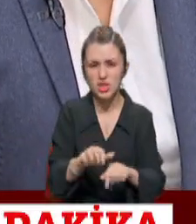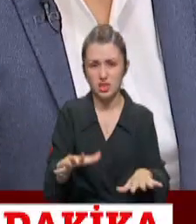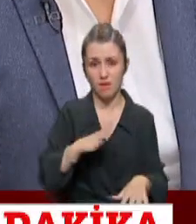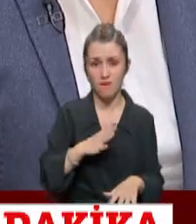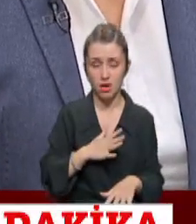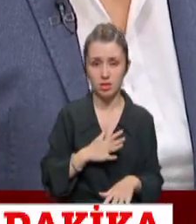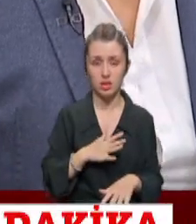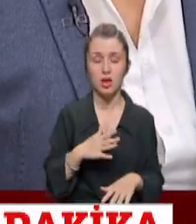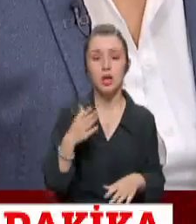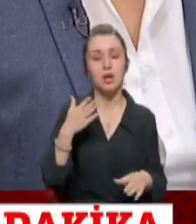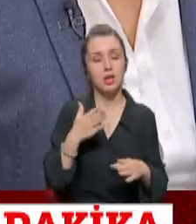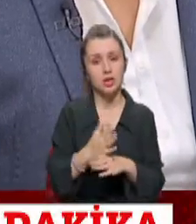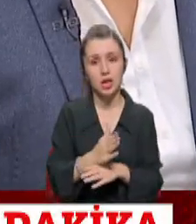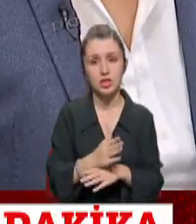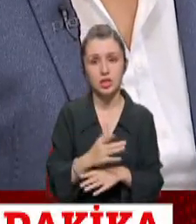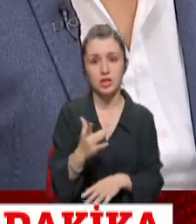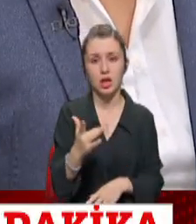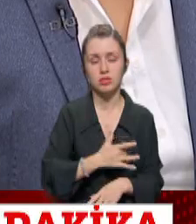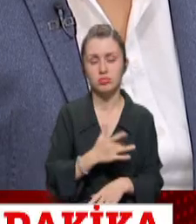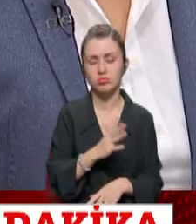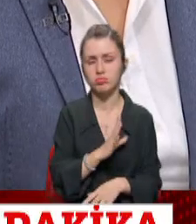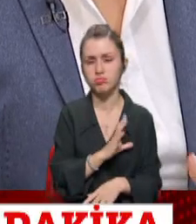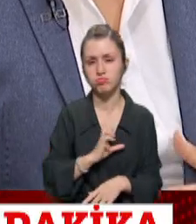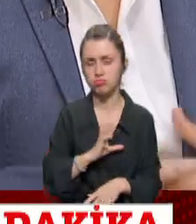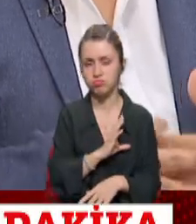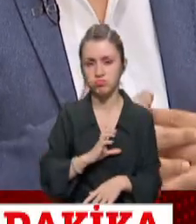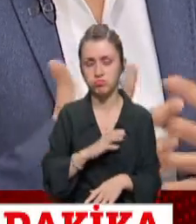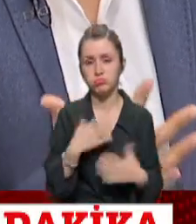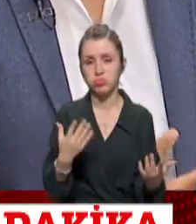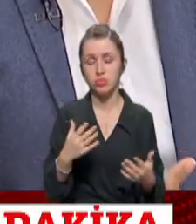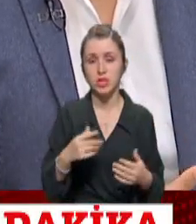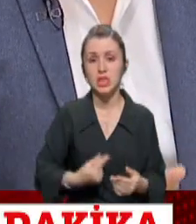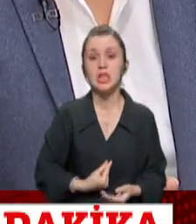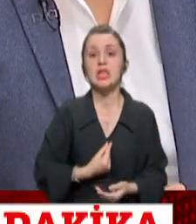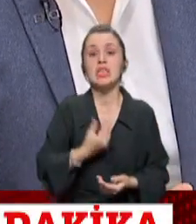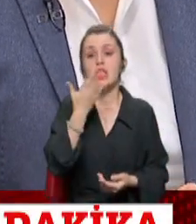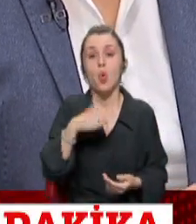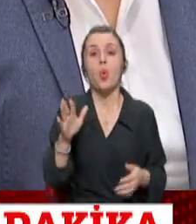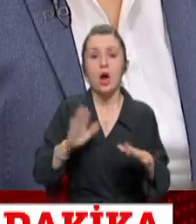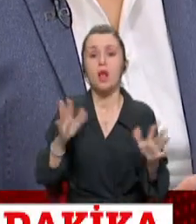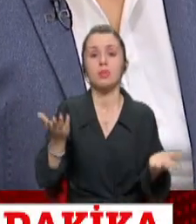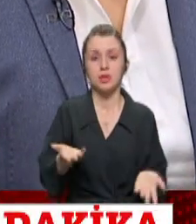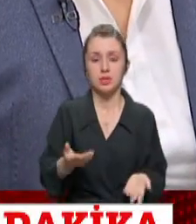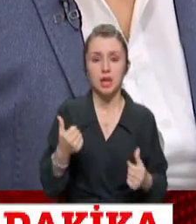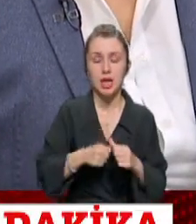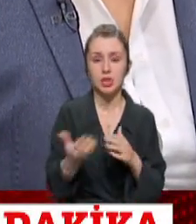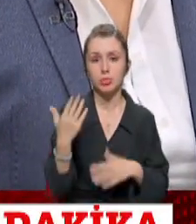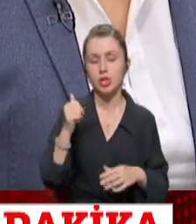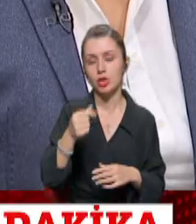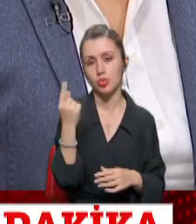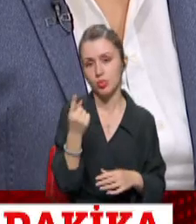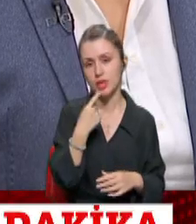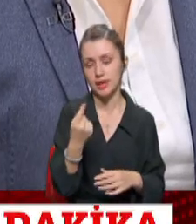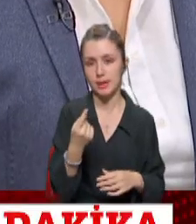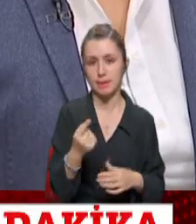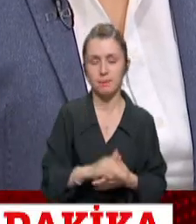bu kadar gerçekten insanın canını acıtan artık biz hissedemiyoruz öyle söyleyeyim. Eşim geçen gün bir laf söyledi